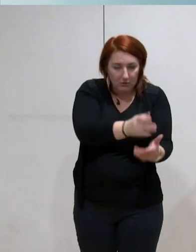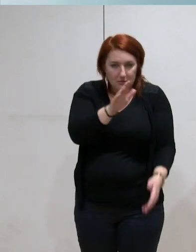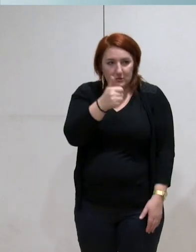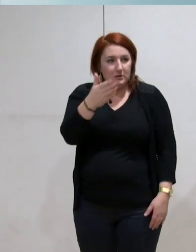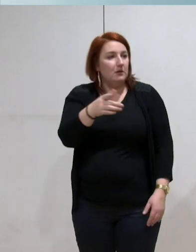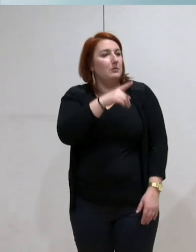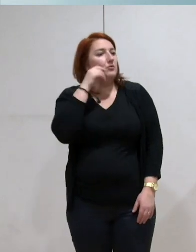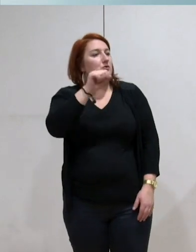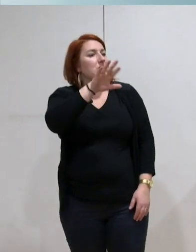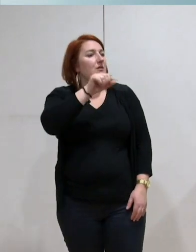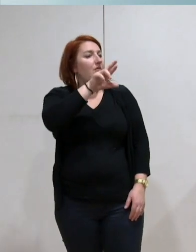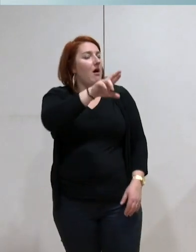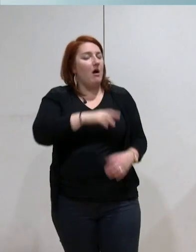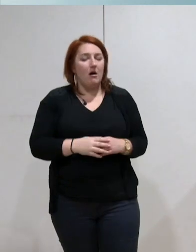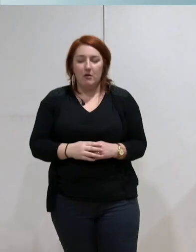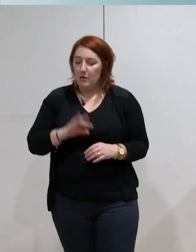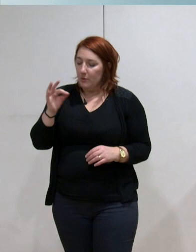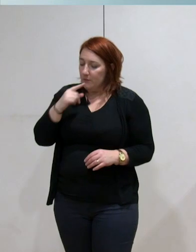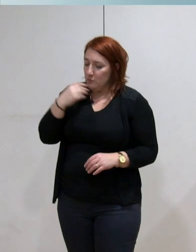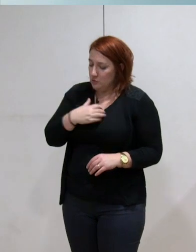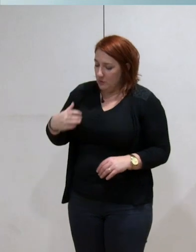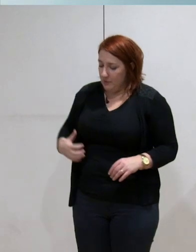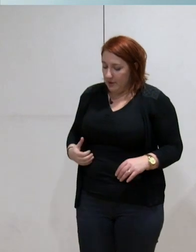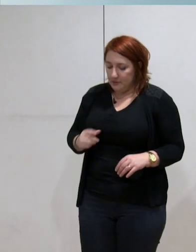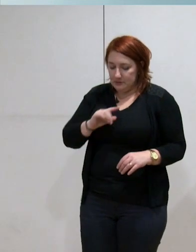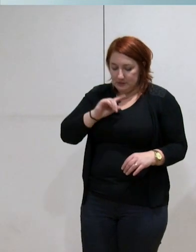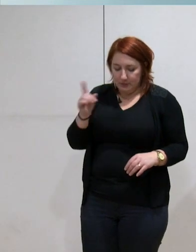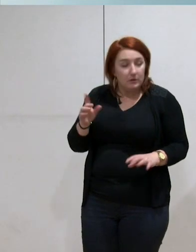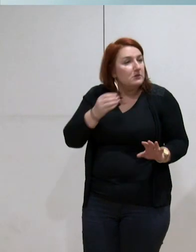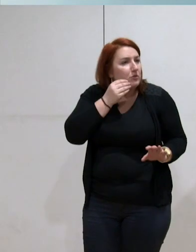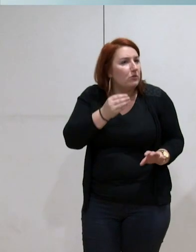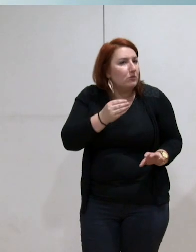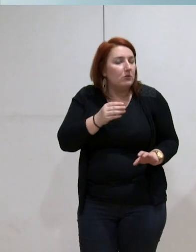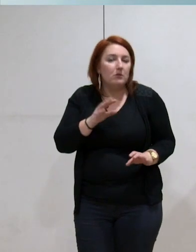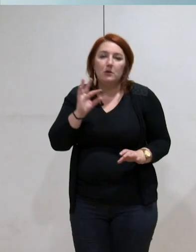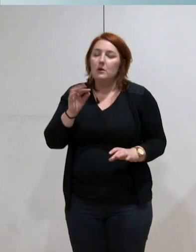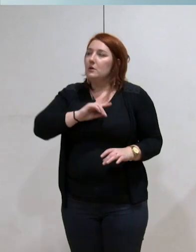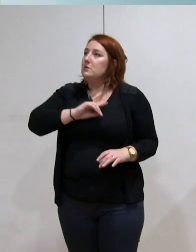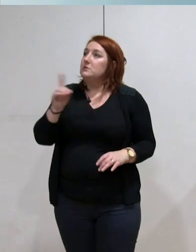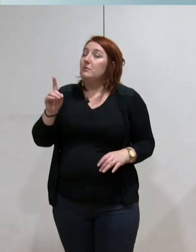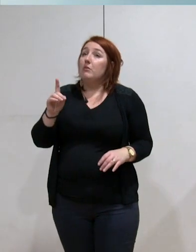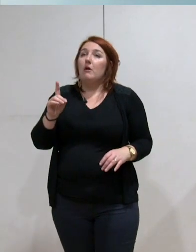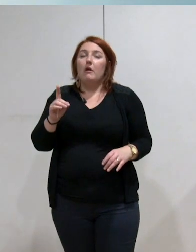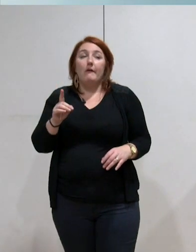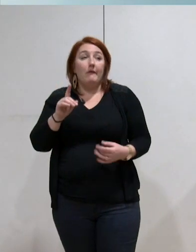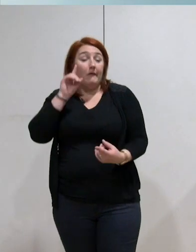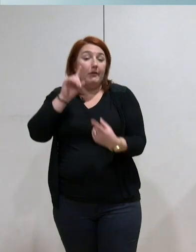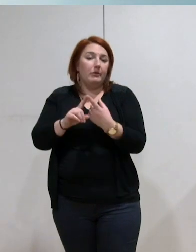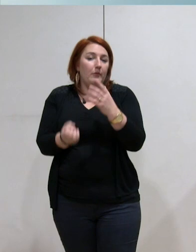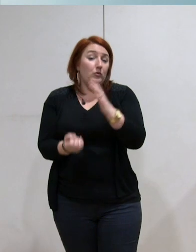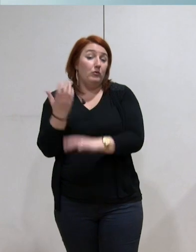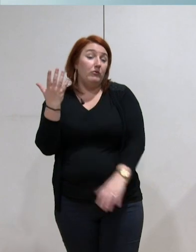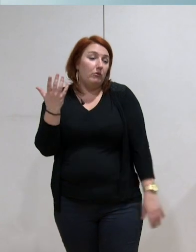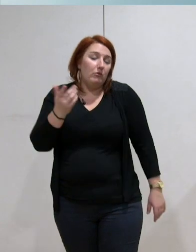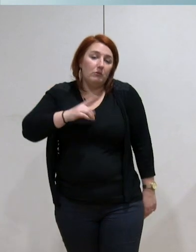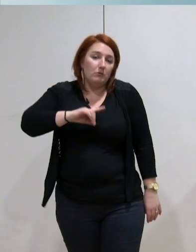Safar oui monsieur le Maire c'est pas c'est bon c'est pas vraiment un dossier nouveau c'est un dossier qui